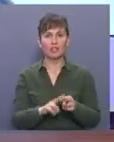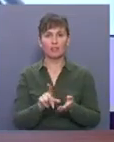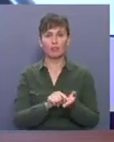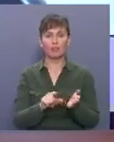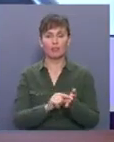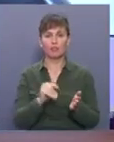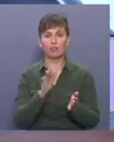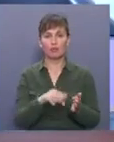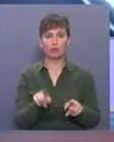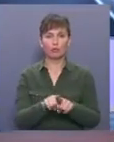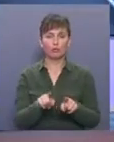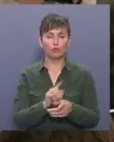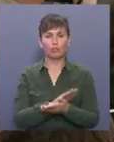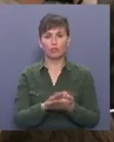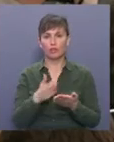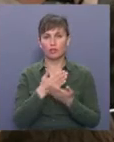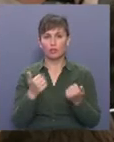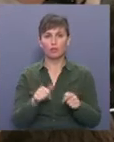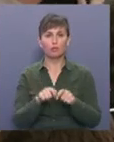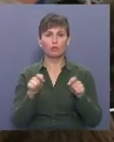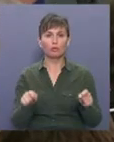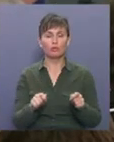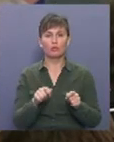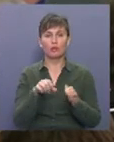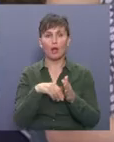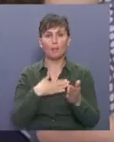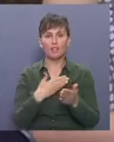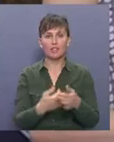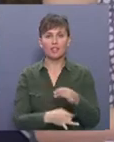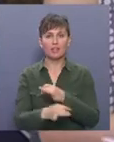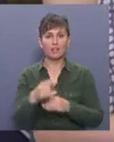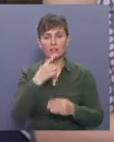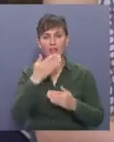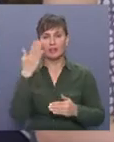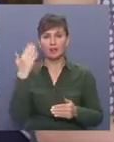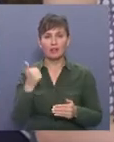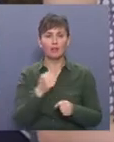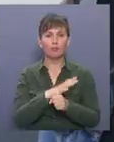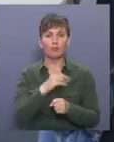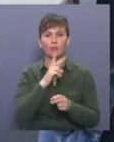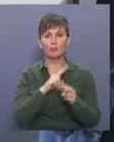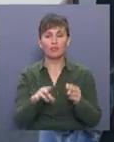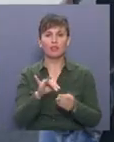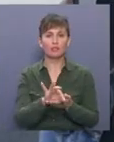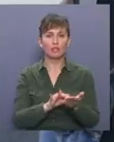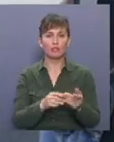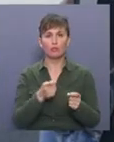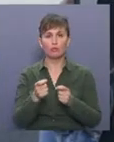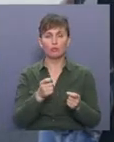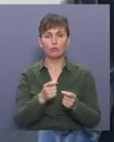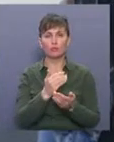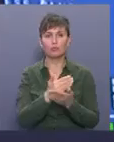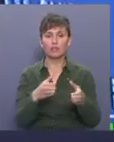пенсионного фонда тоже не все гладко. Созданный при ЕНПФ общественный совет недавно понес первые потери и сразу же в руководящем